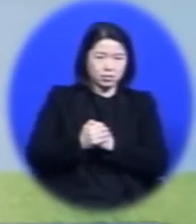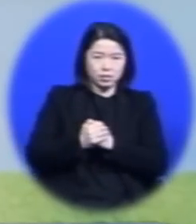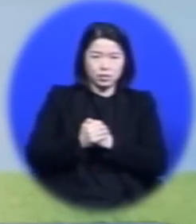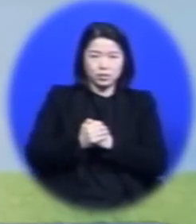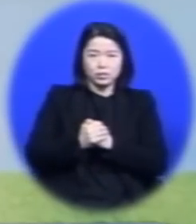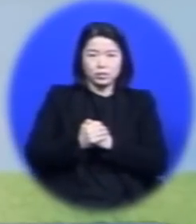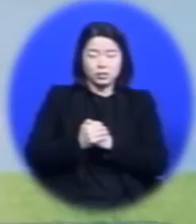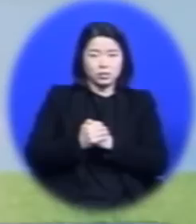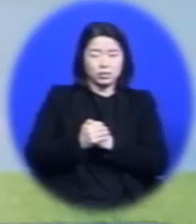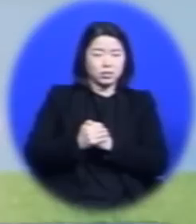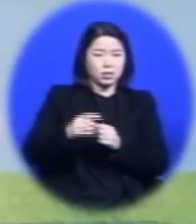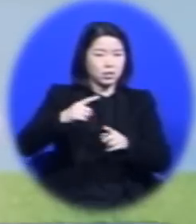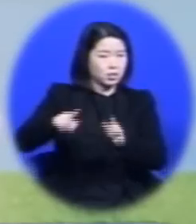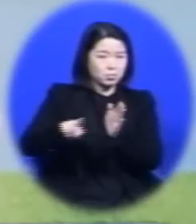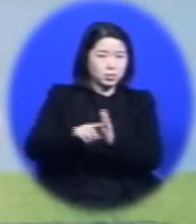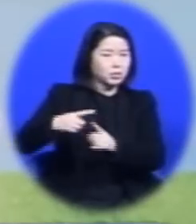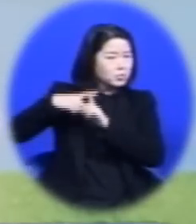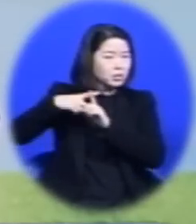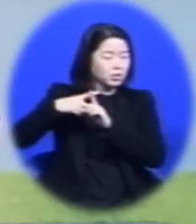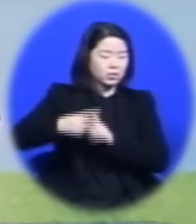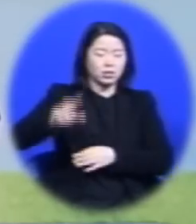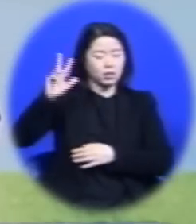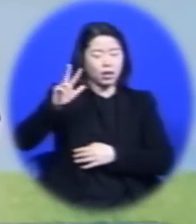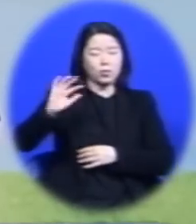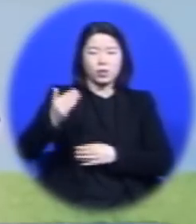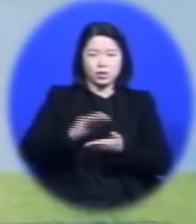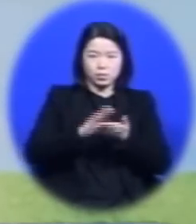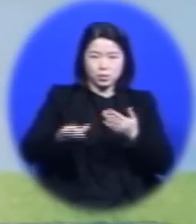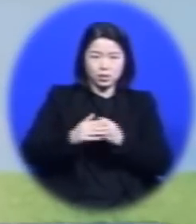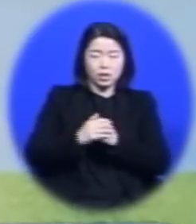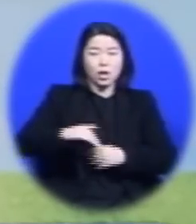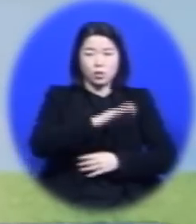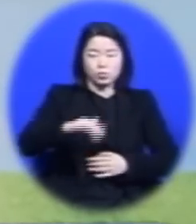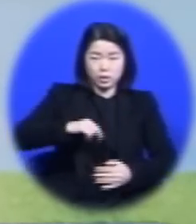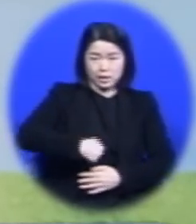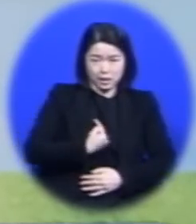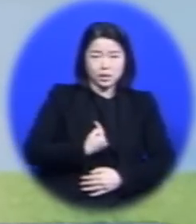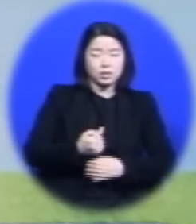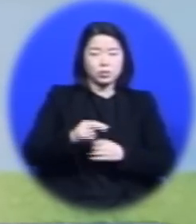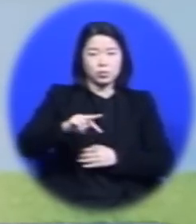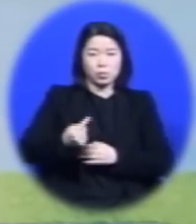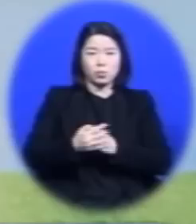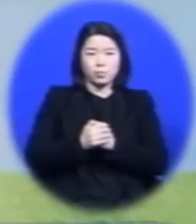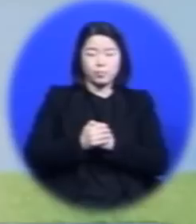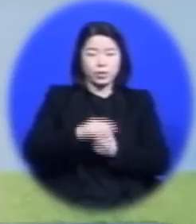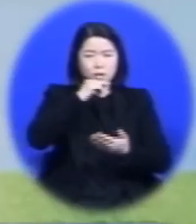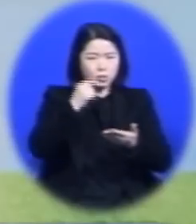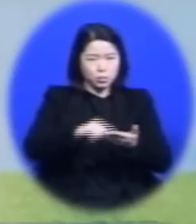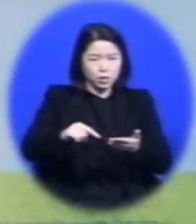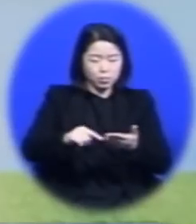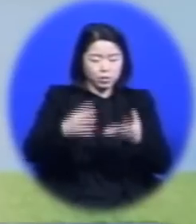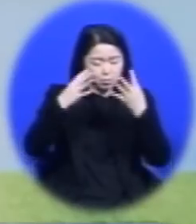싫어합니다 순교 각오도 해야 돼요 우리 자신도 손해볼 것이